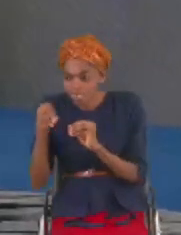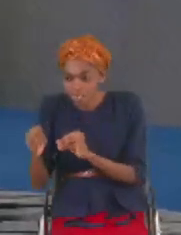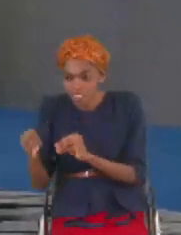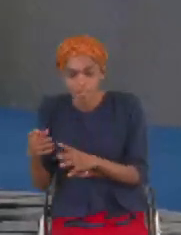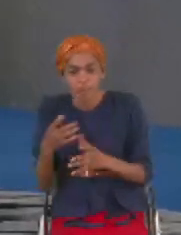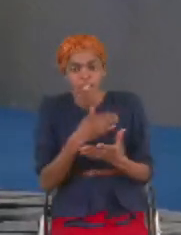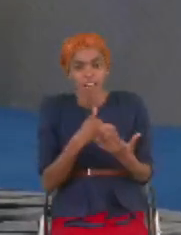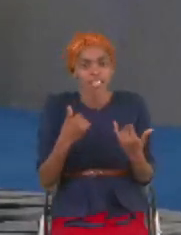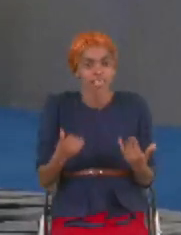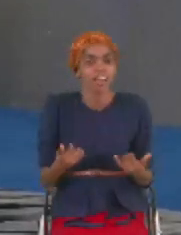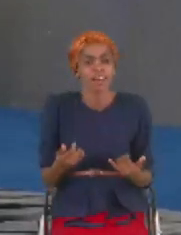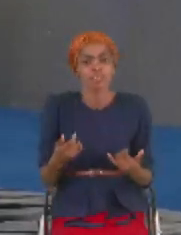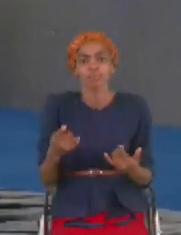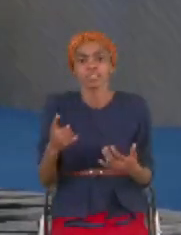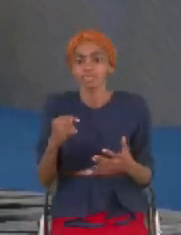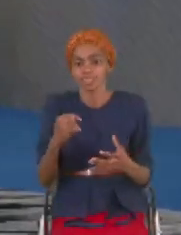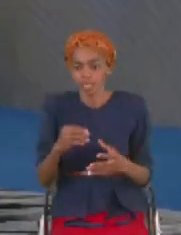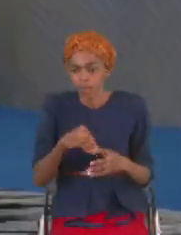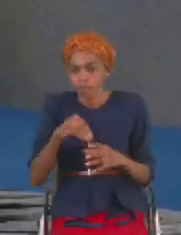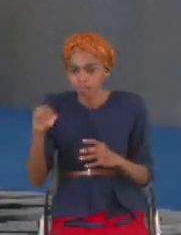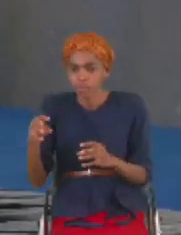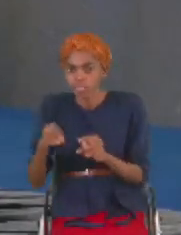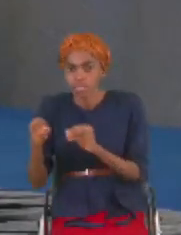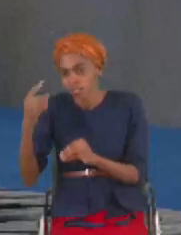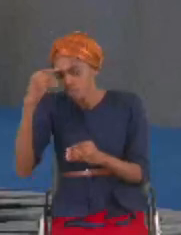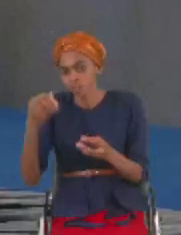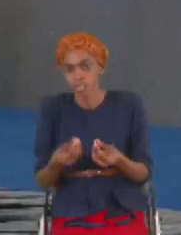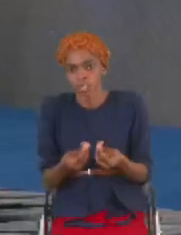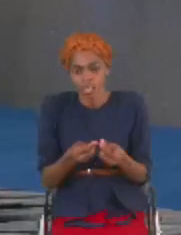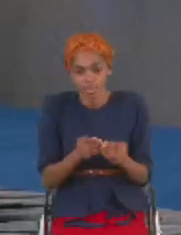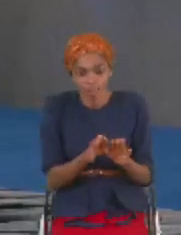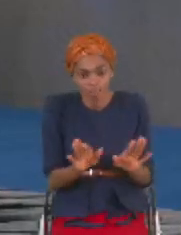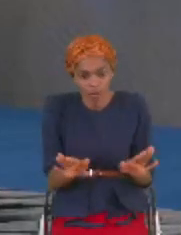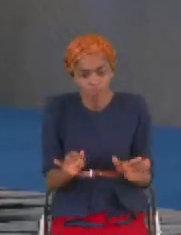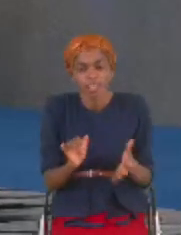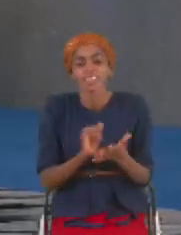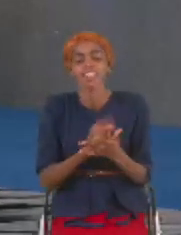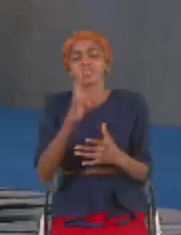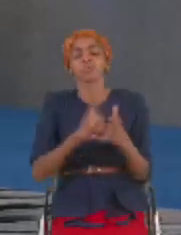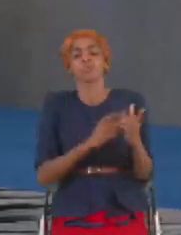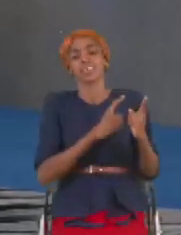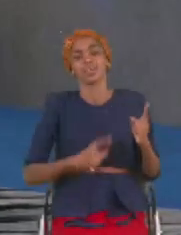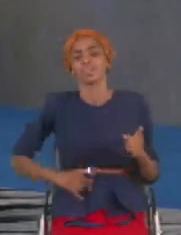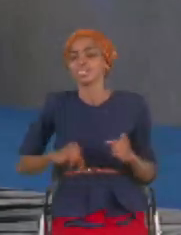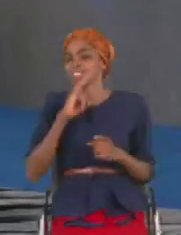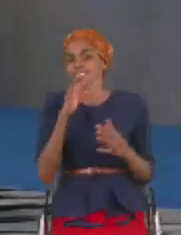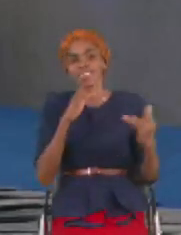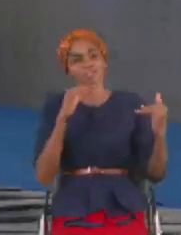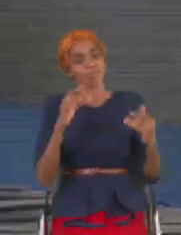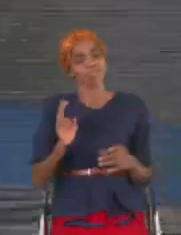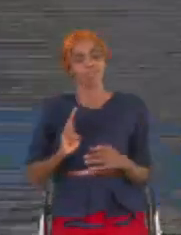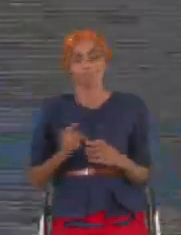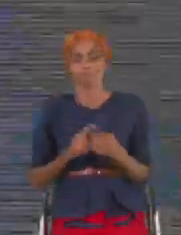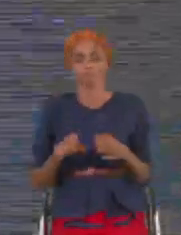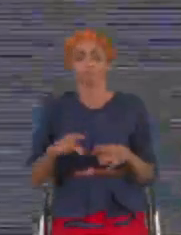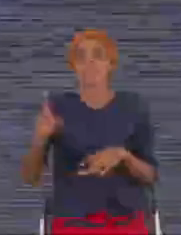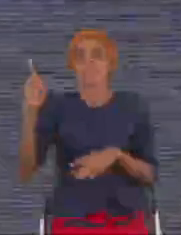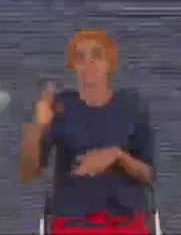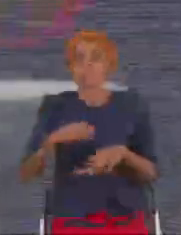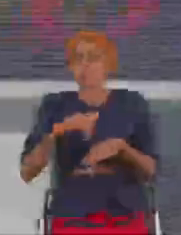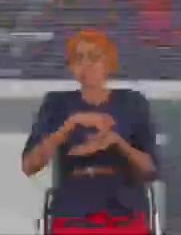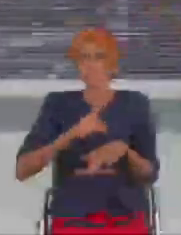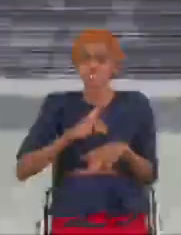et il regarde là ce type de ciment sur le type de sol c'est ce que j'espère de nom il nous a envoyé prêcher